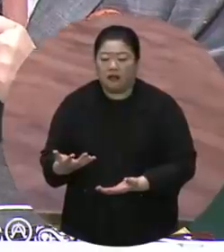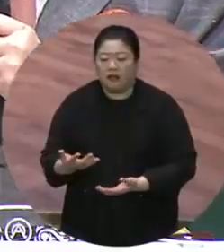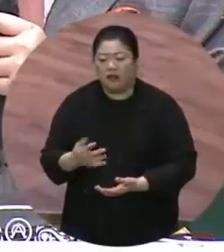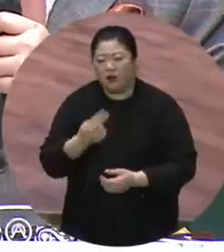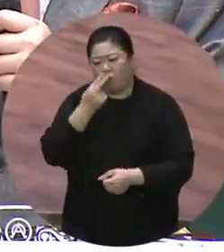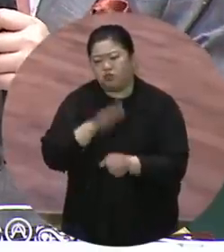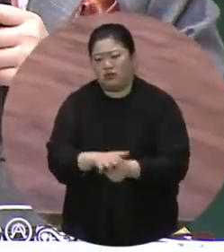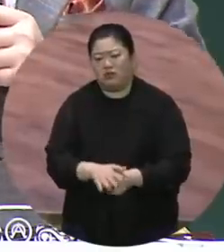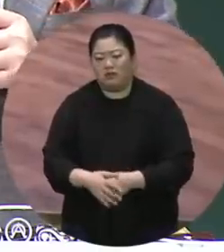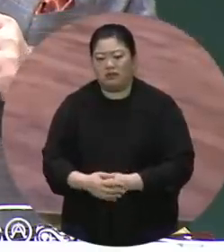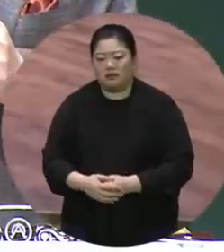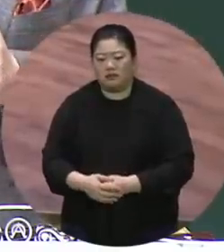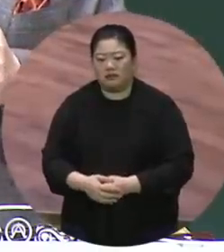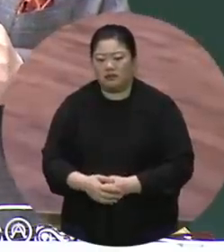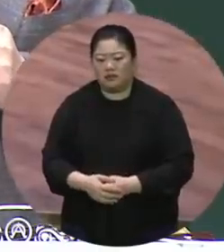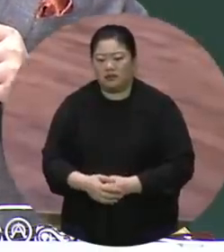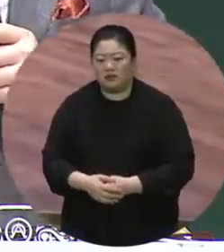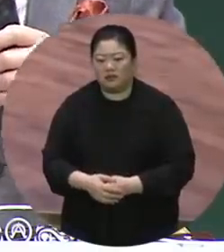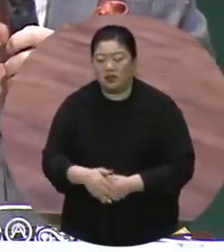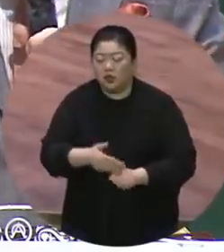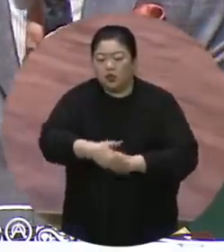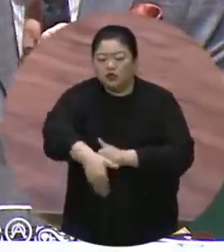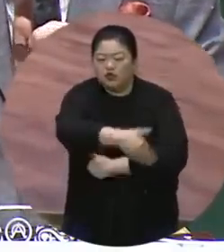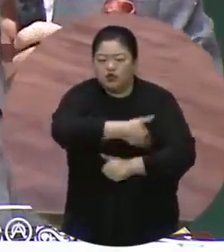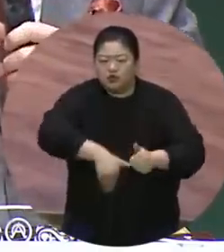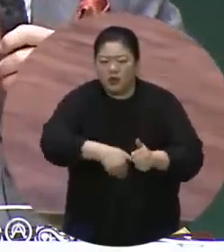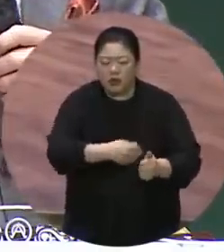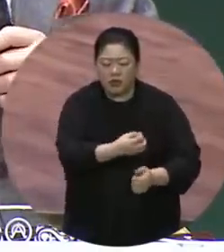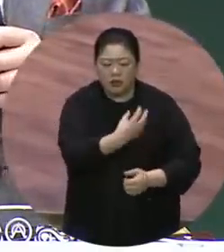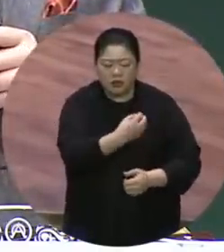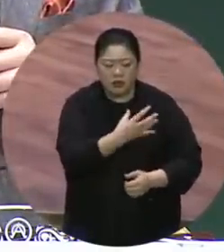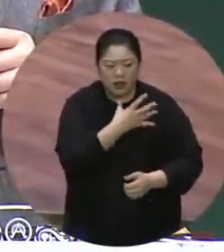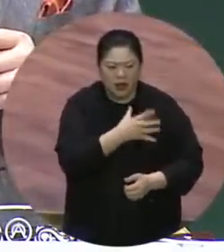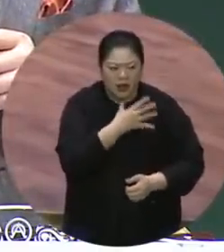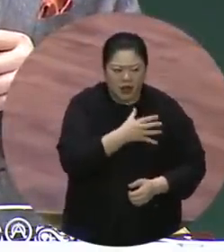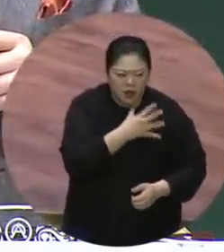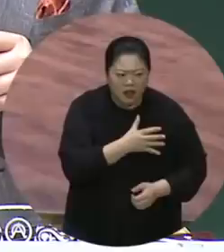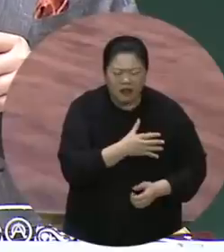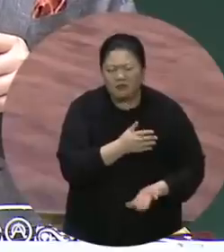아멘. 속지 마시고 속지 마. 다 속아요. 다 속아.